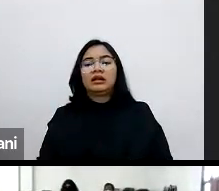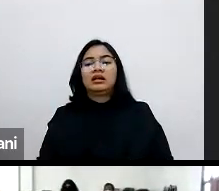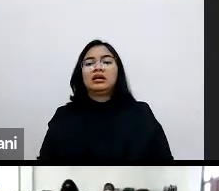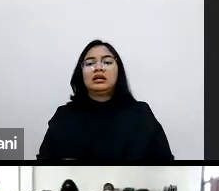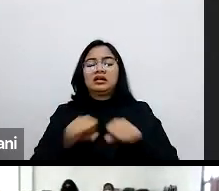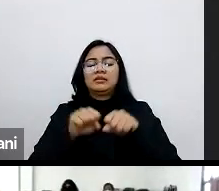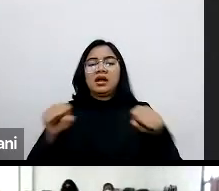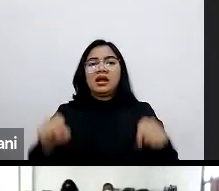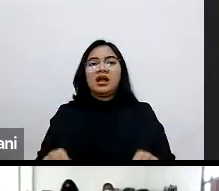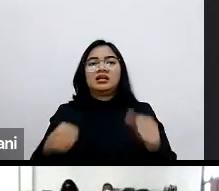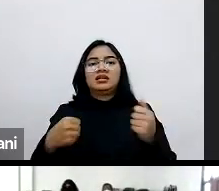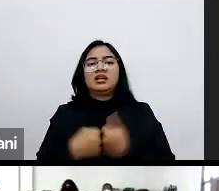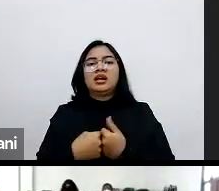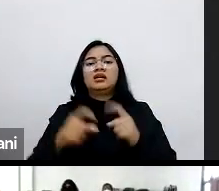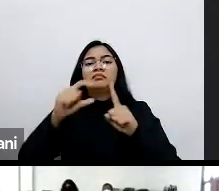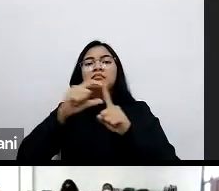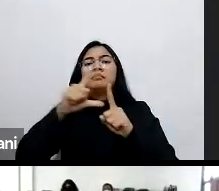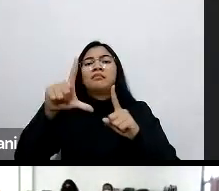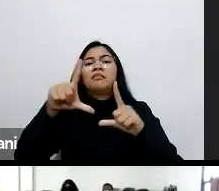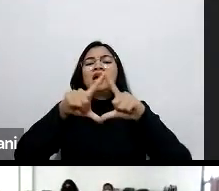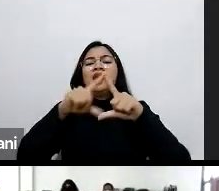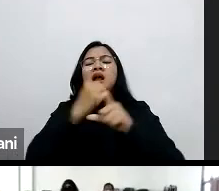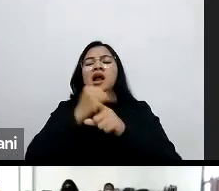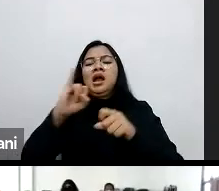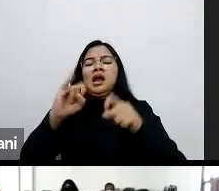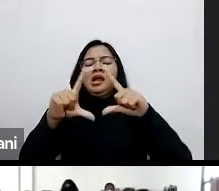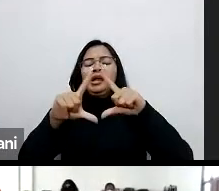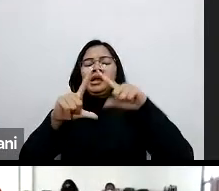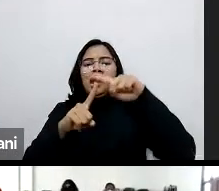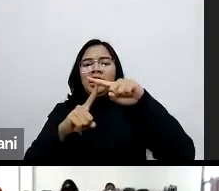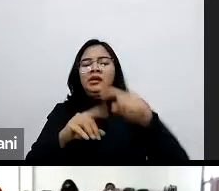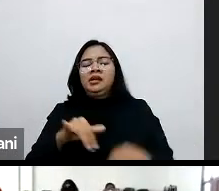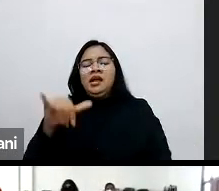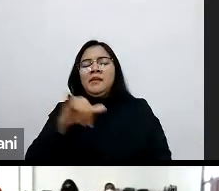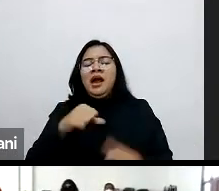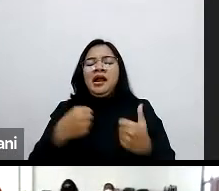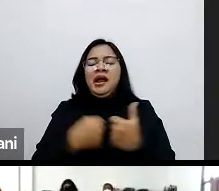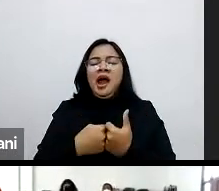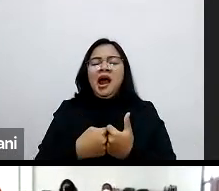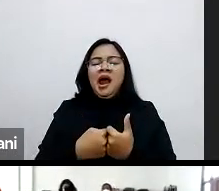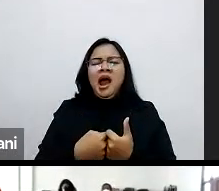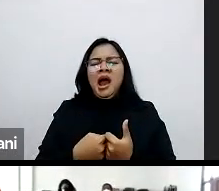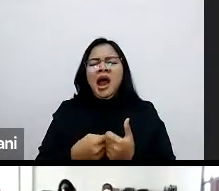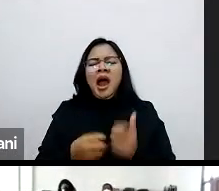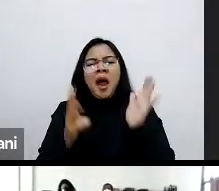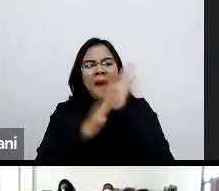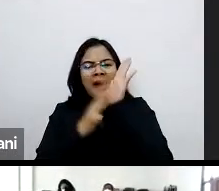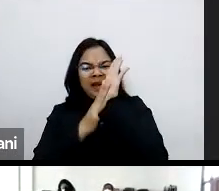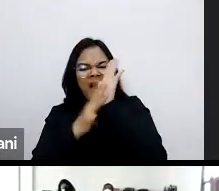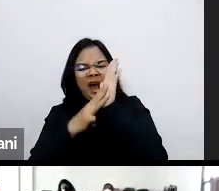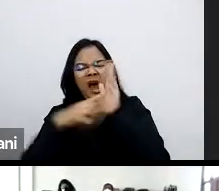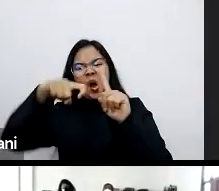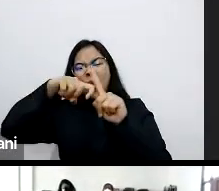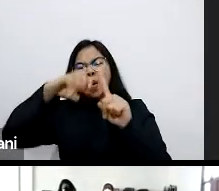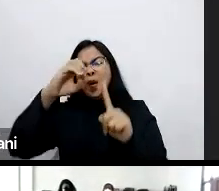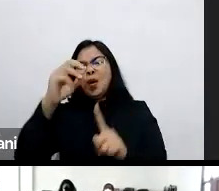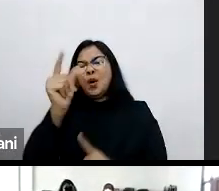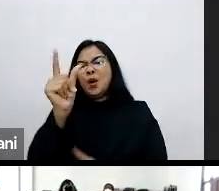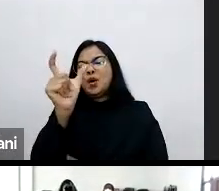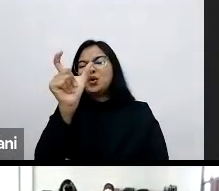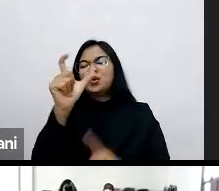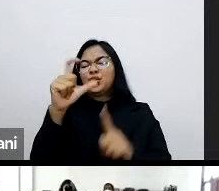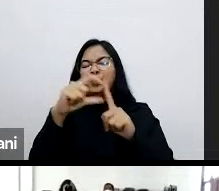kasus plagiat gitu ya. Disamakan dengan kasus korupsi misalnya seperti itu. Nah, padahal kan ada kekhasan